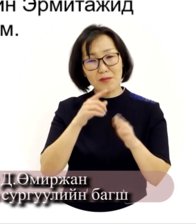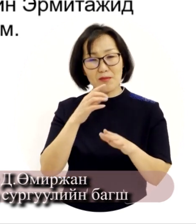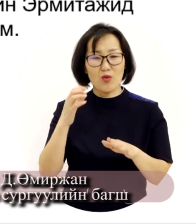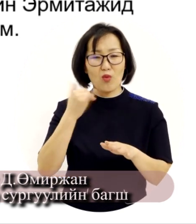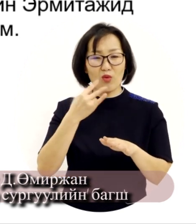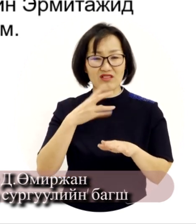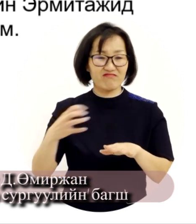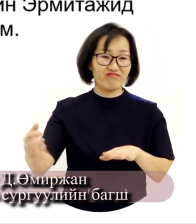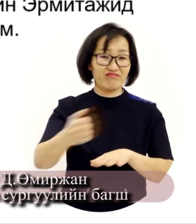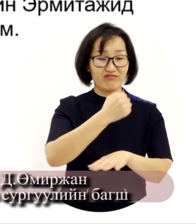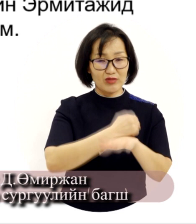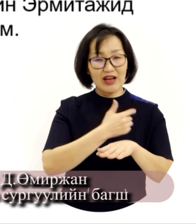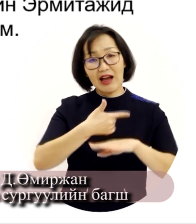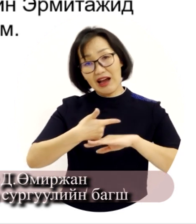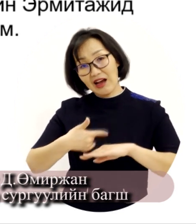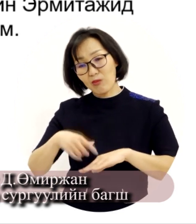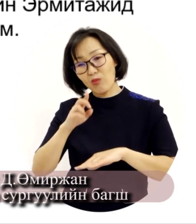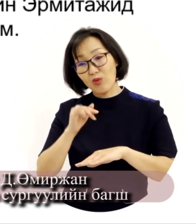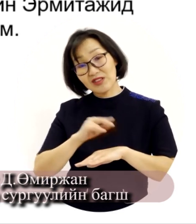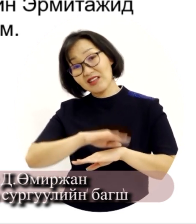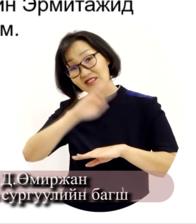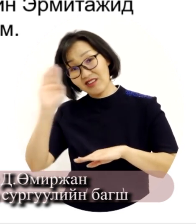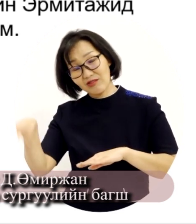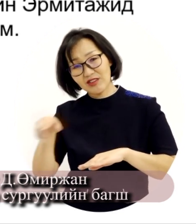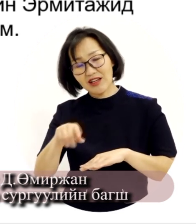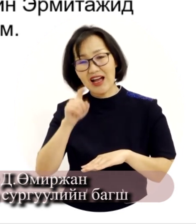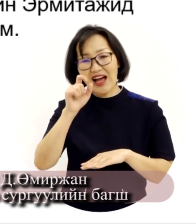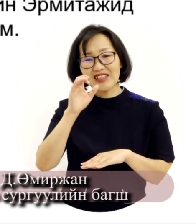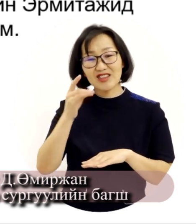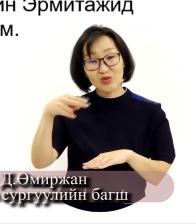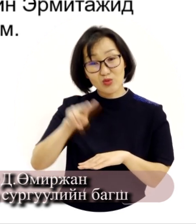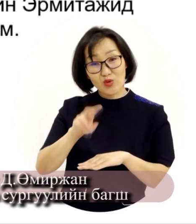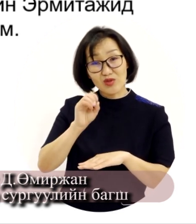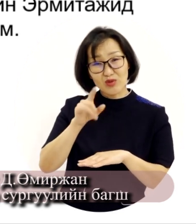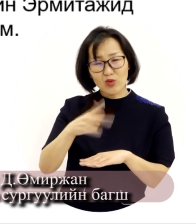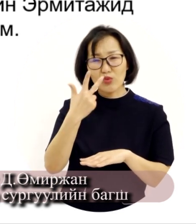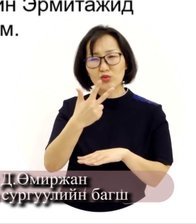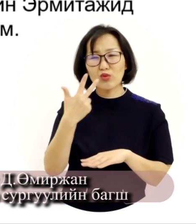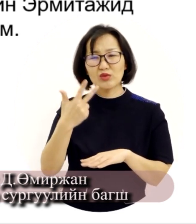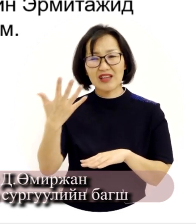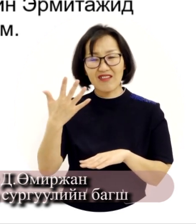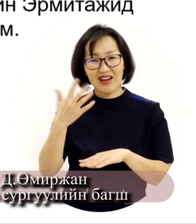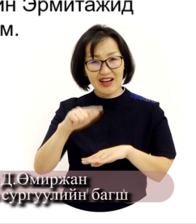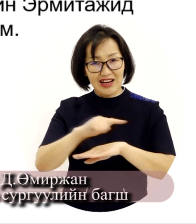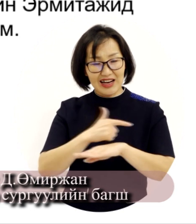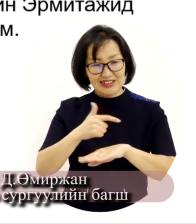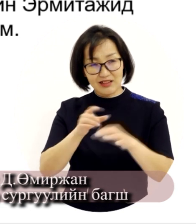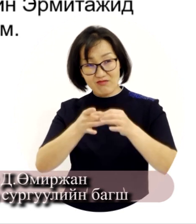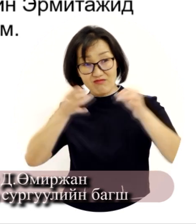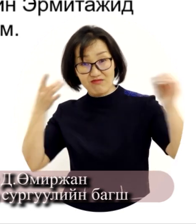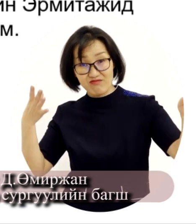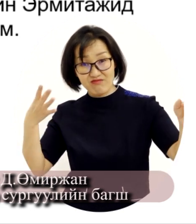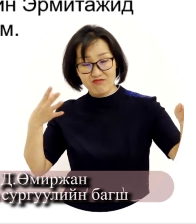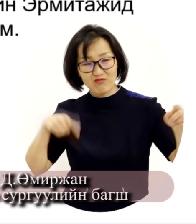Муха Шашихой деген жерде ұлы төрелер құрылтайы болып той істегенде сата қатып, Есігөнге